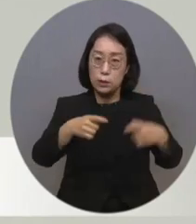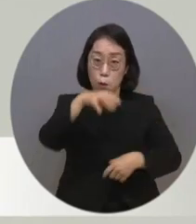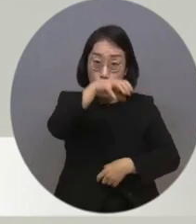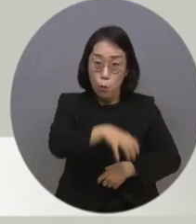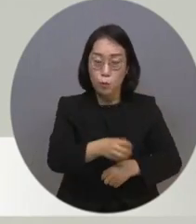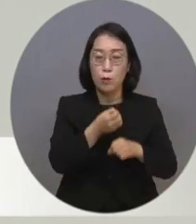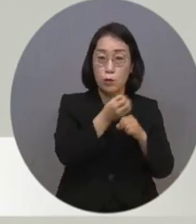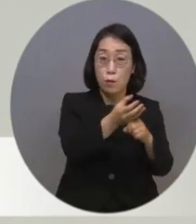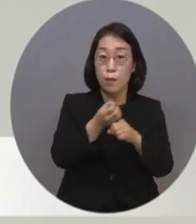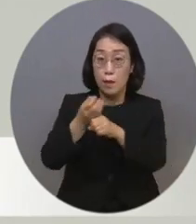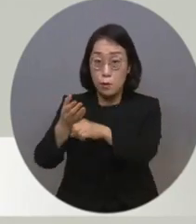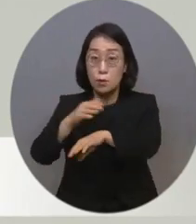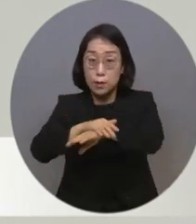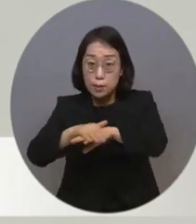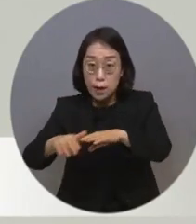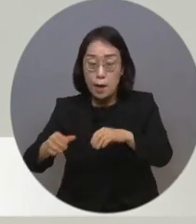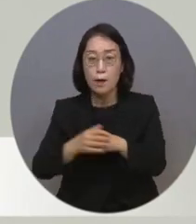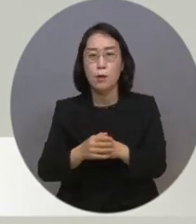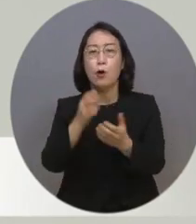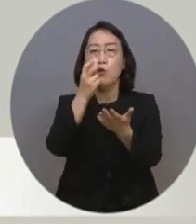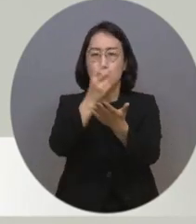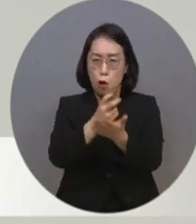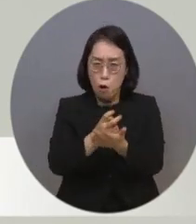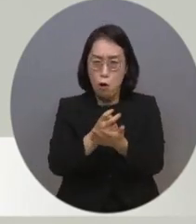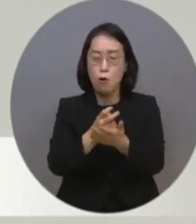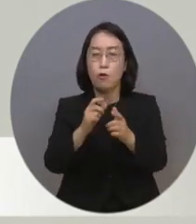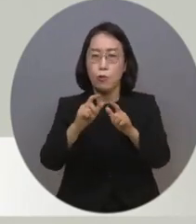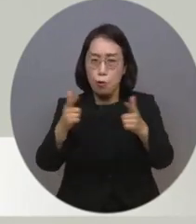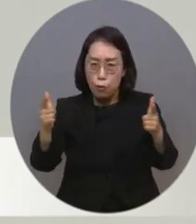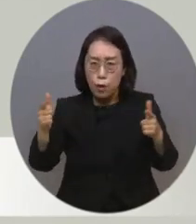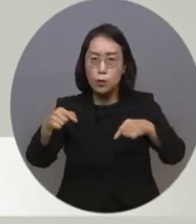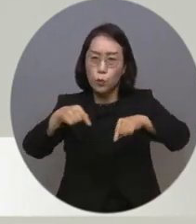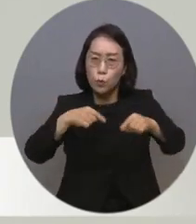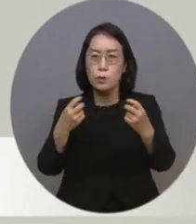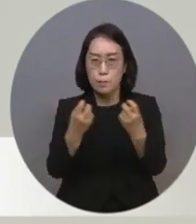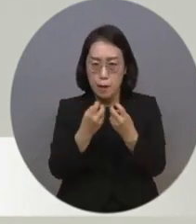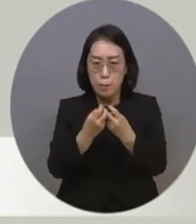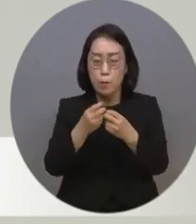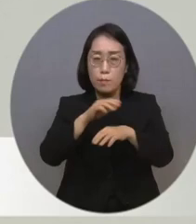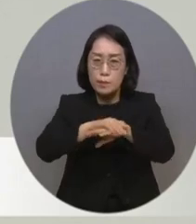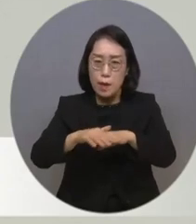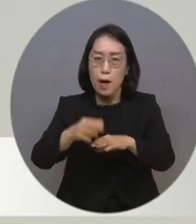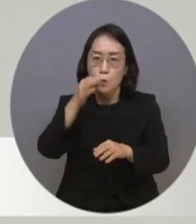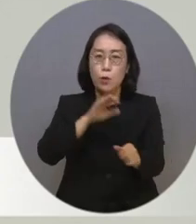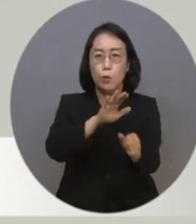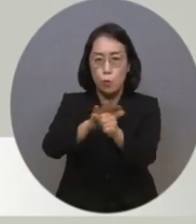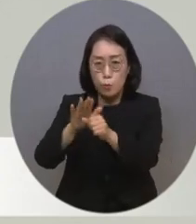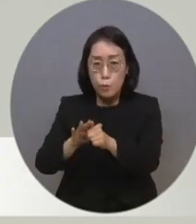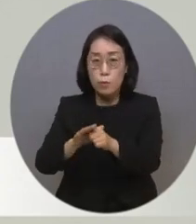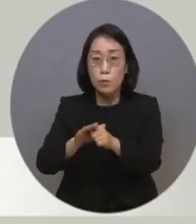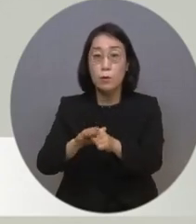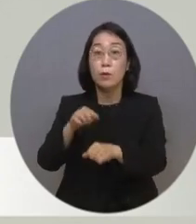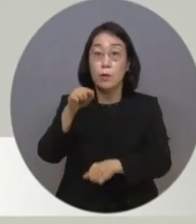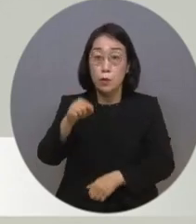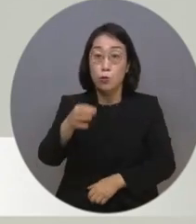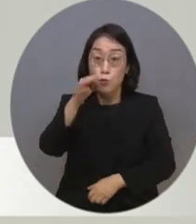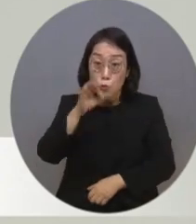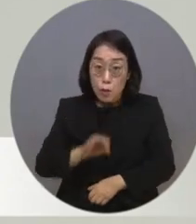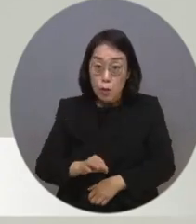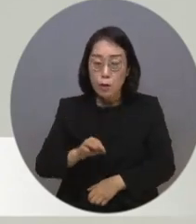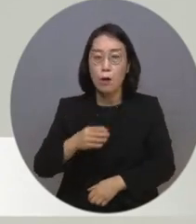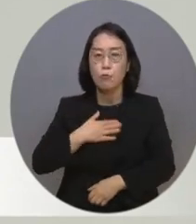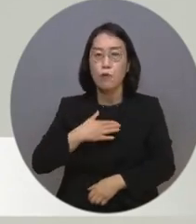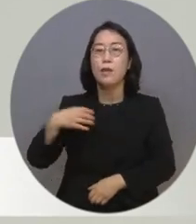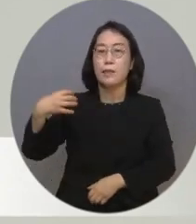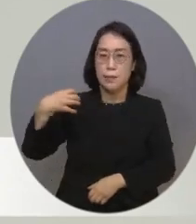전달되어 정책이 국민의 고통을 효율적으로 덜어주도록 돕는 것이 협의회의